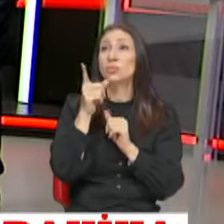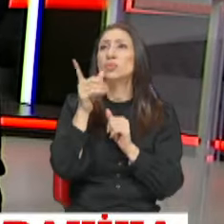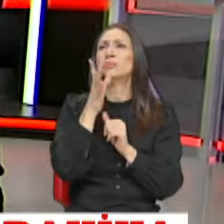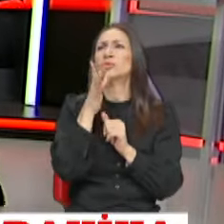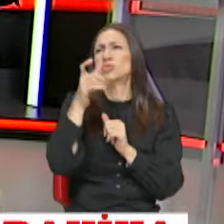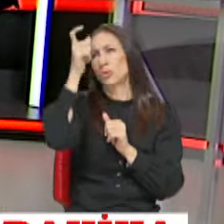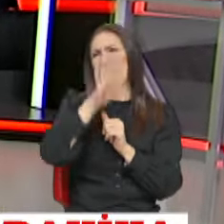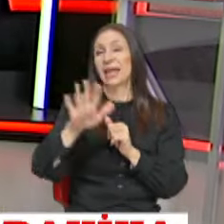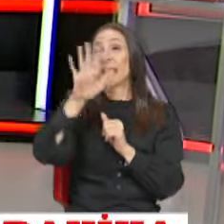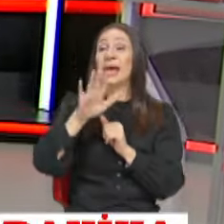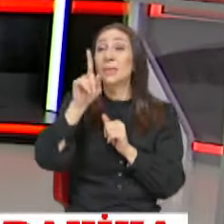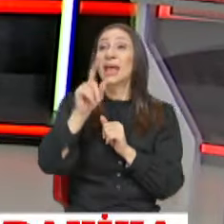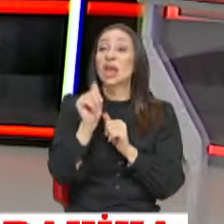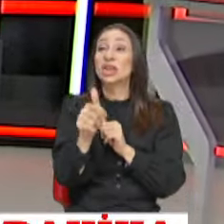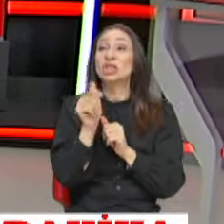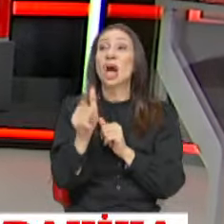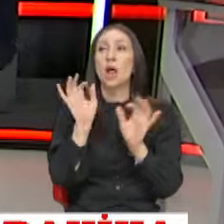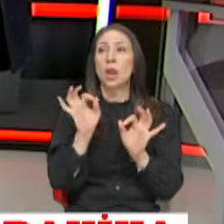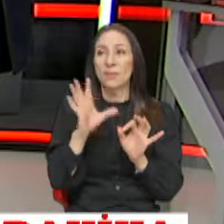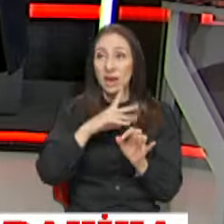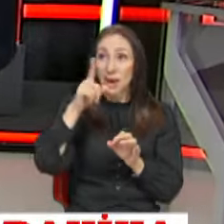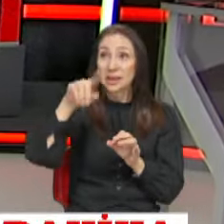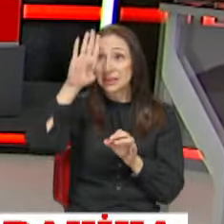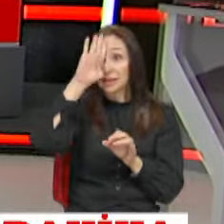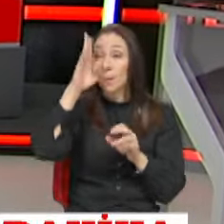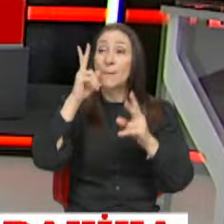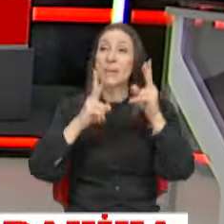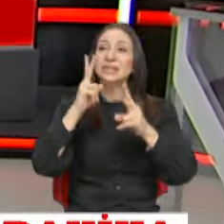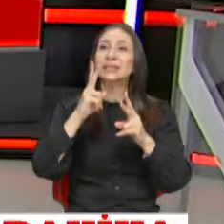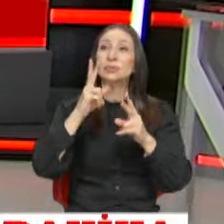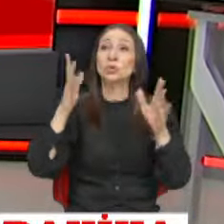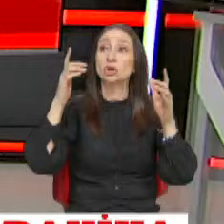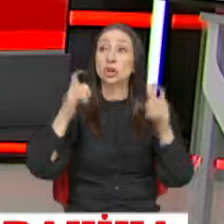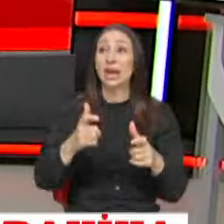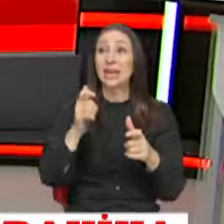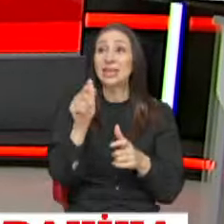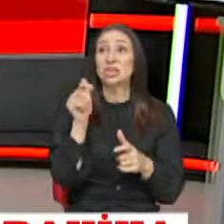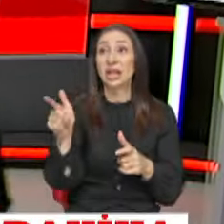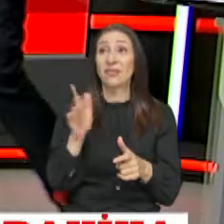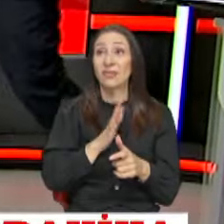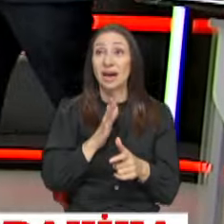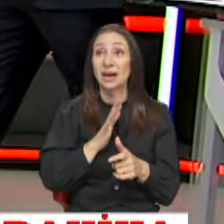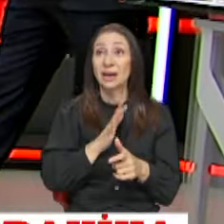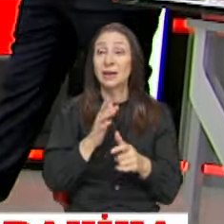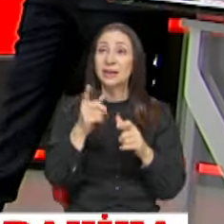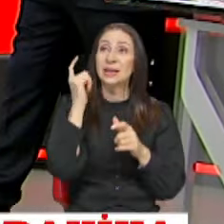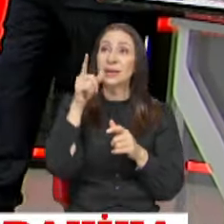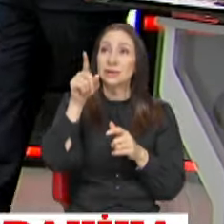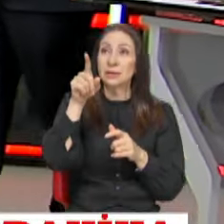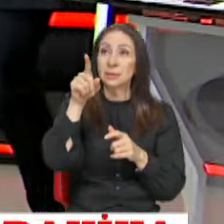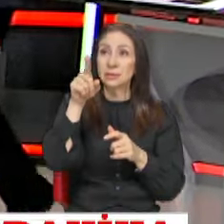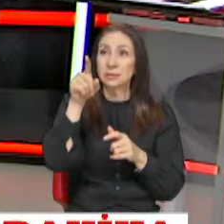bunu biliyoruz Türkiye geneli bir de orada ilçelerin ki de İstanbul'un ve bazı şehirlerimizin ilçeleri p'ye geri dönelim